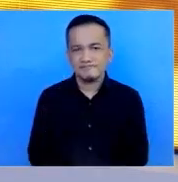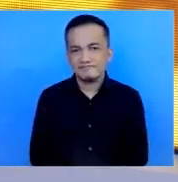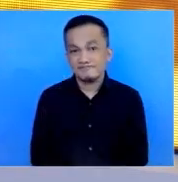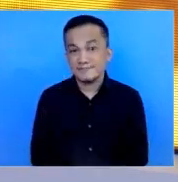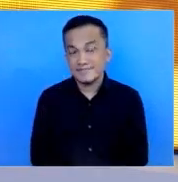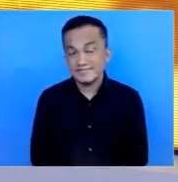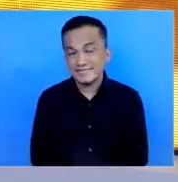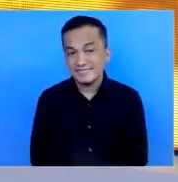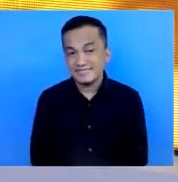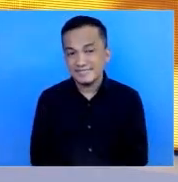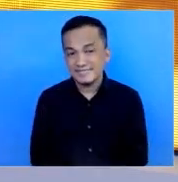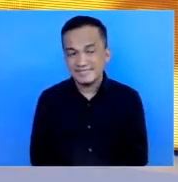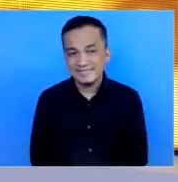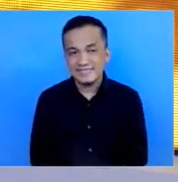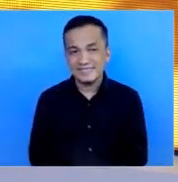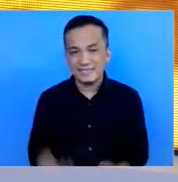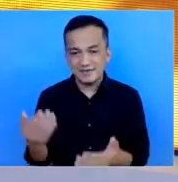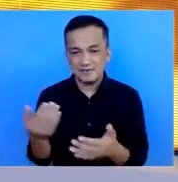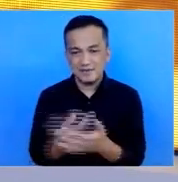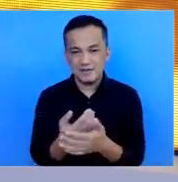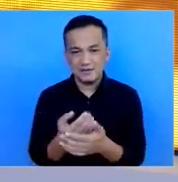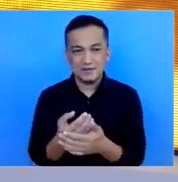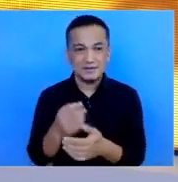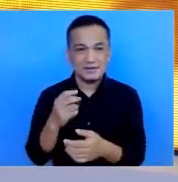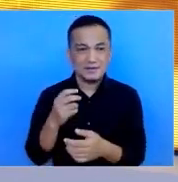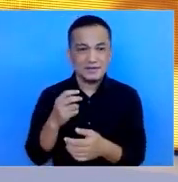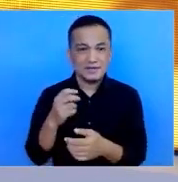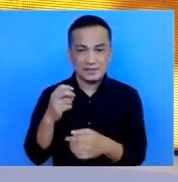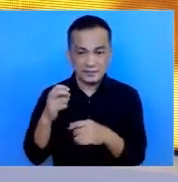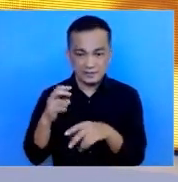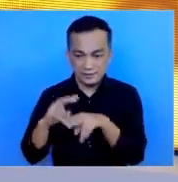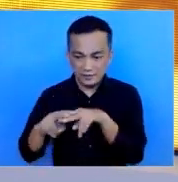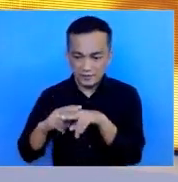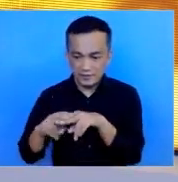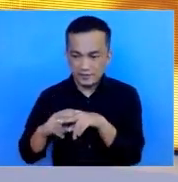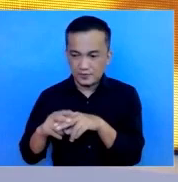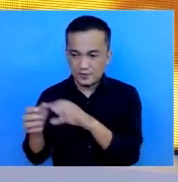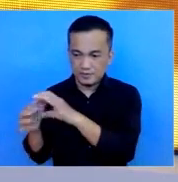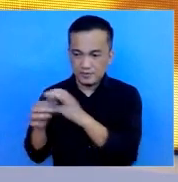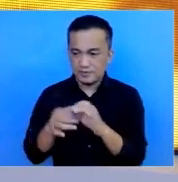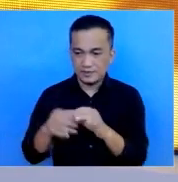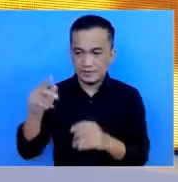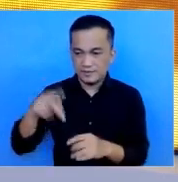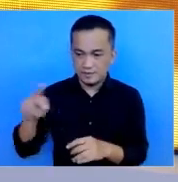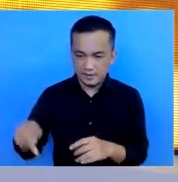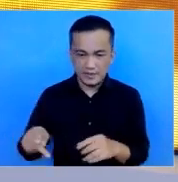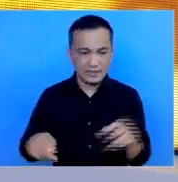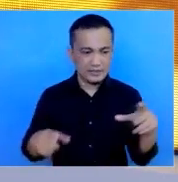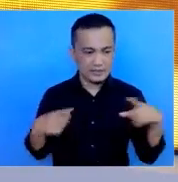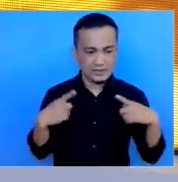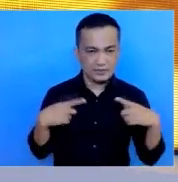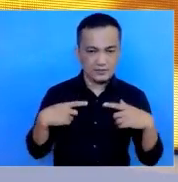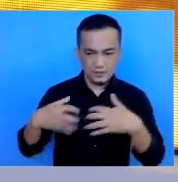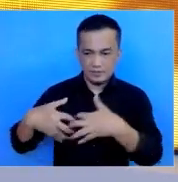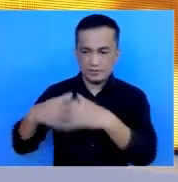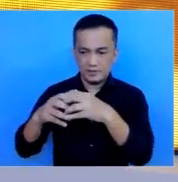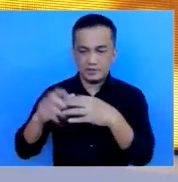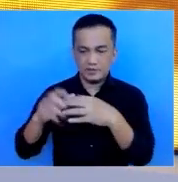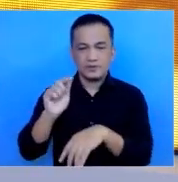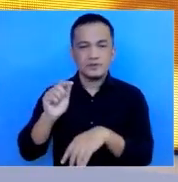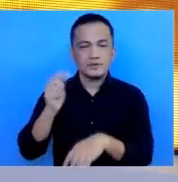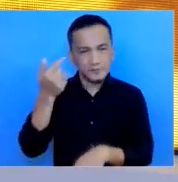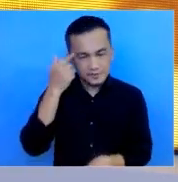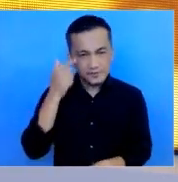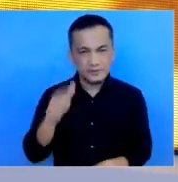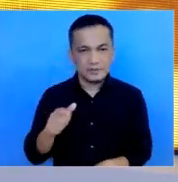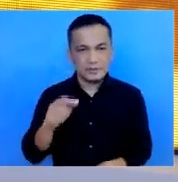Isang bagong railway system na magkakabit sa Pampanga at Laguna ang ipatatayo ng gobyerno. Kaugnay niya, nasa Calamba sa Laguna si Mon